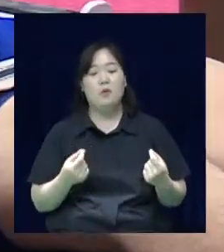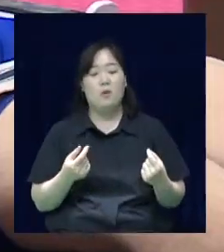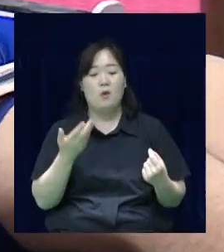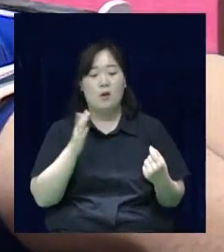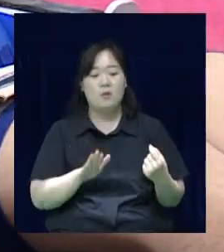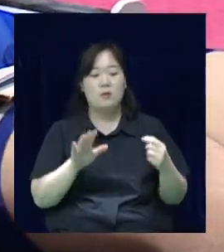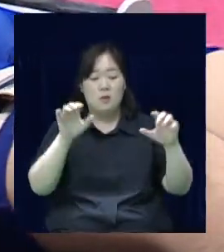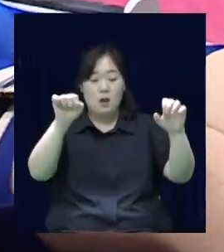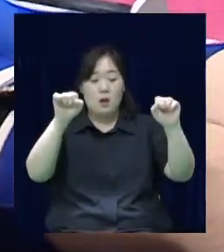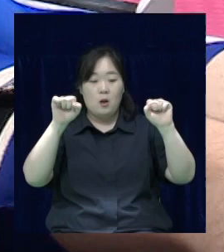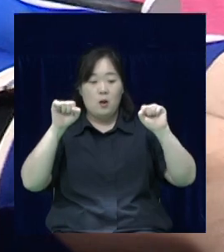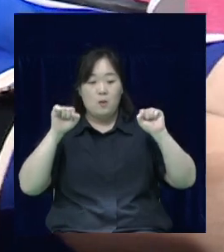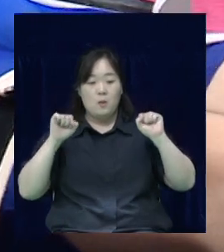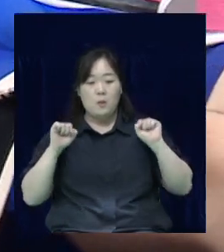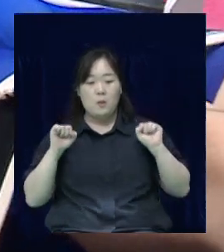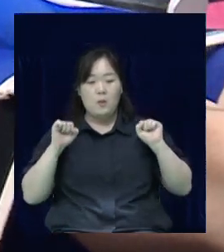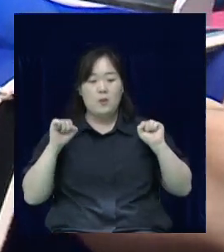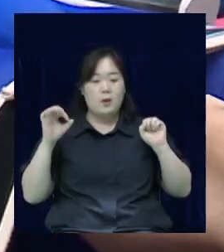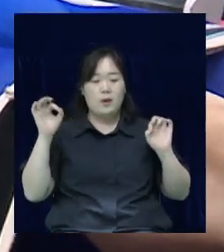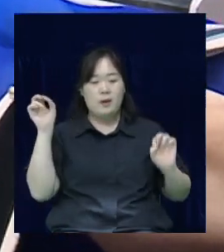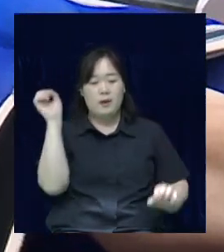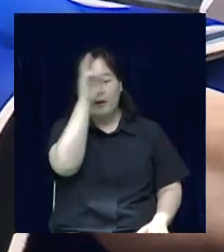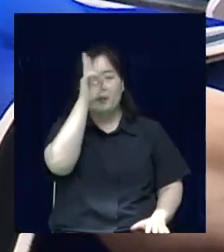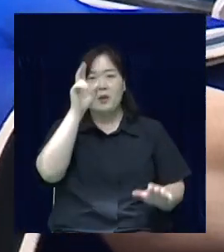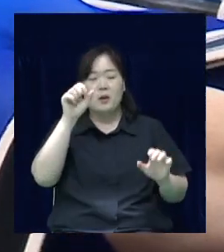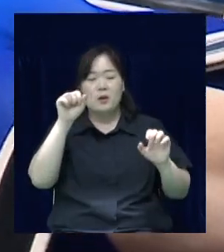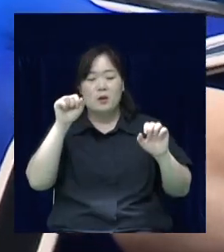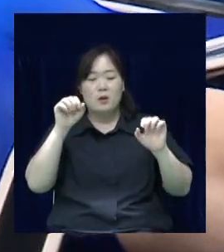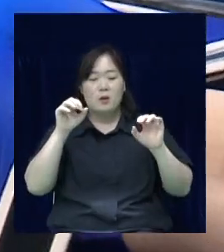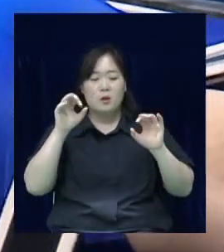위치에서 갑자기 멈추려고 하다 보니까 아. 여기서 바운